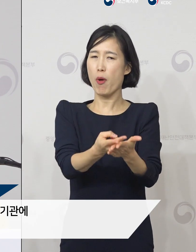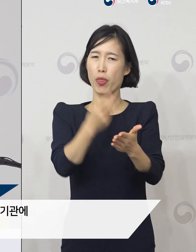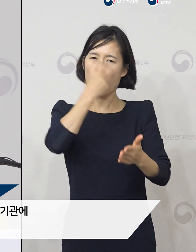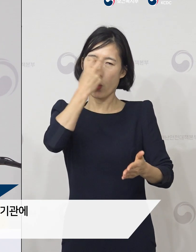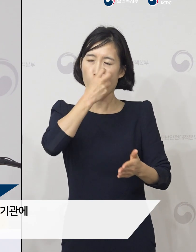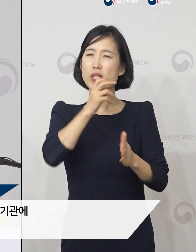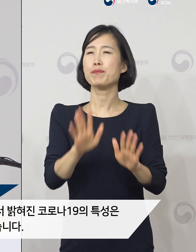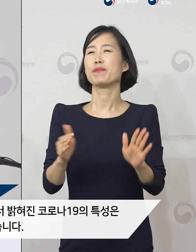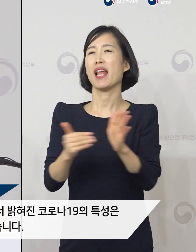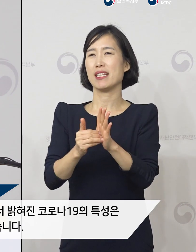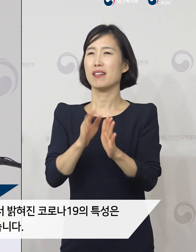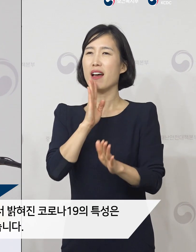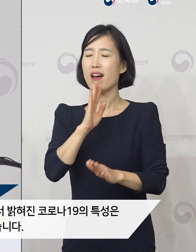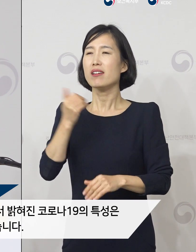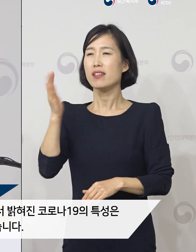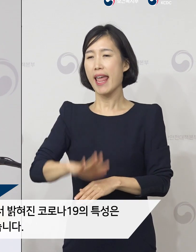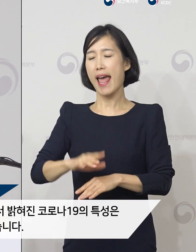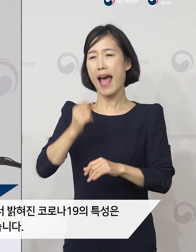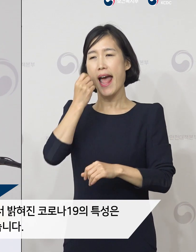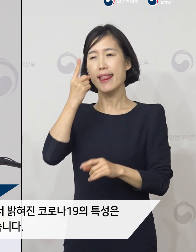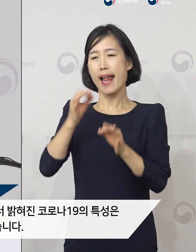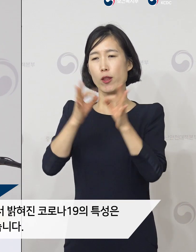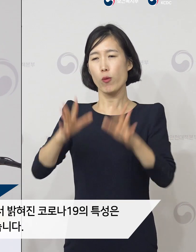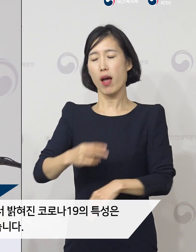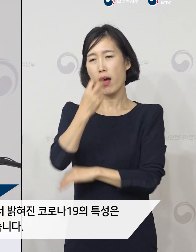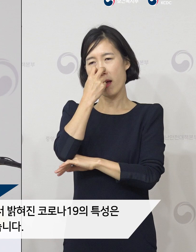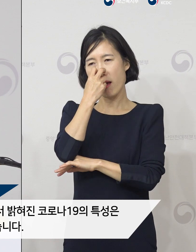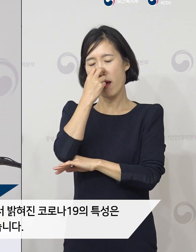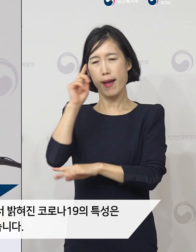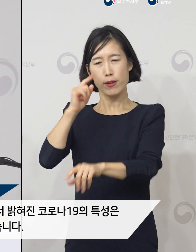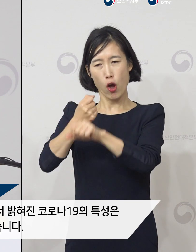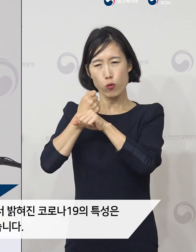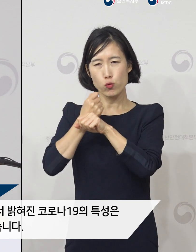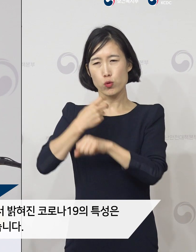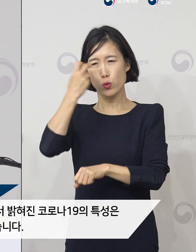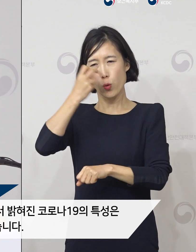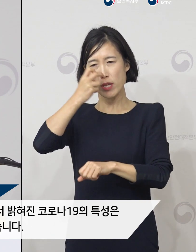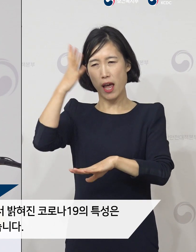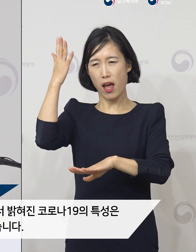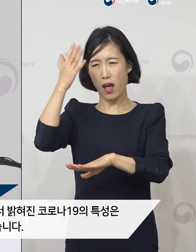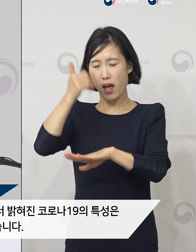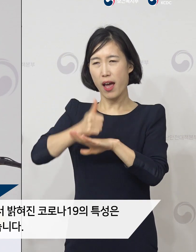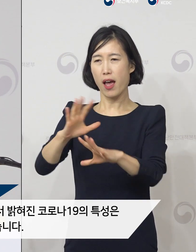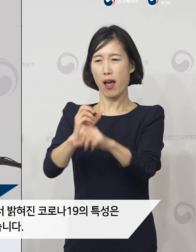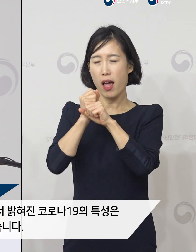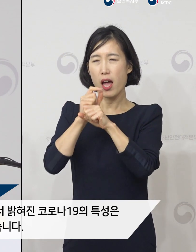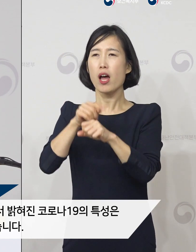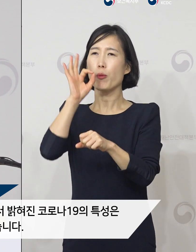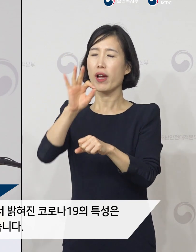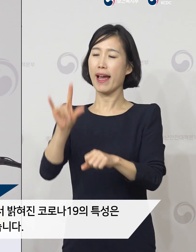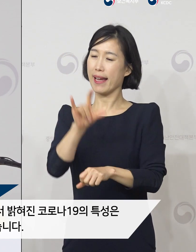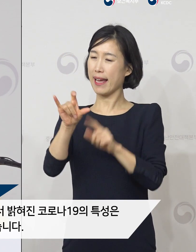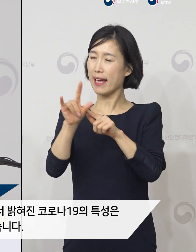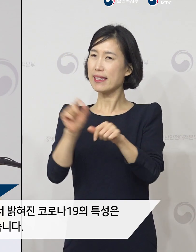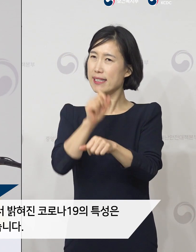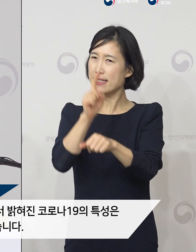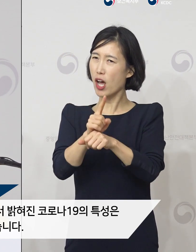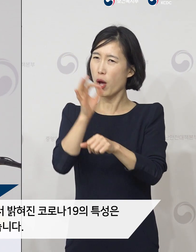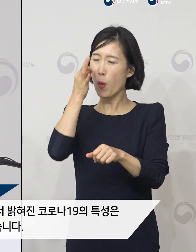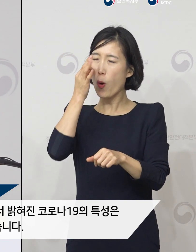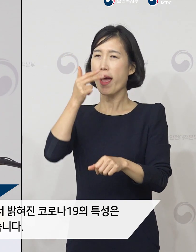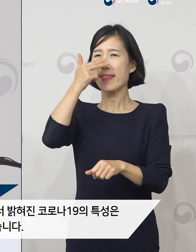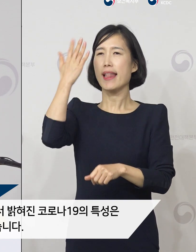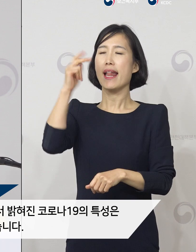하였습니다. 하지만 한 달여 기간 동안의 조사와 연구를 통해서 밝혀진 코로나19의 특성은